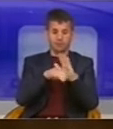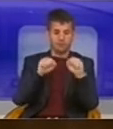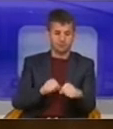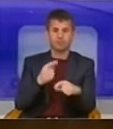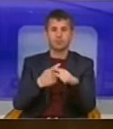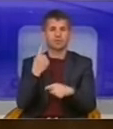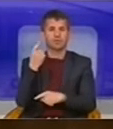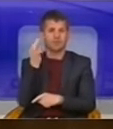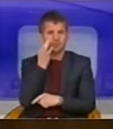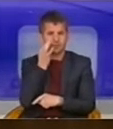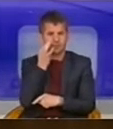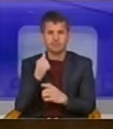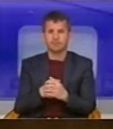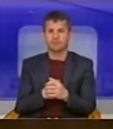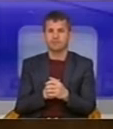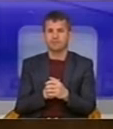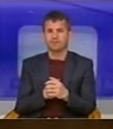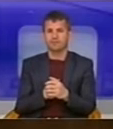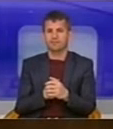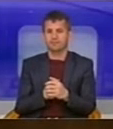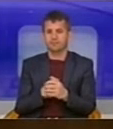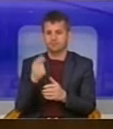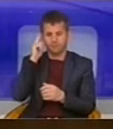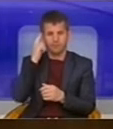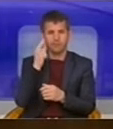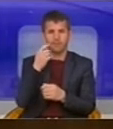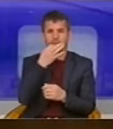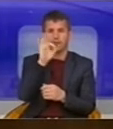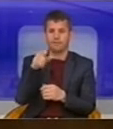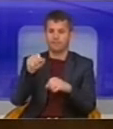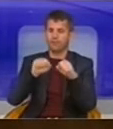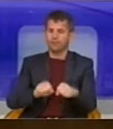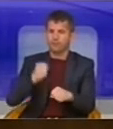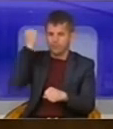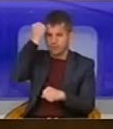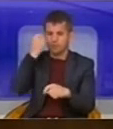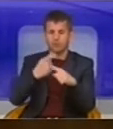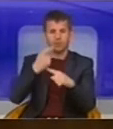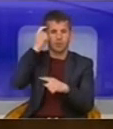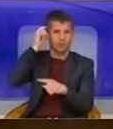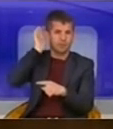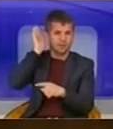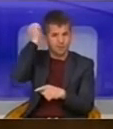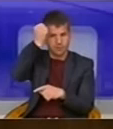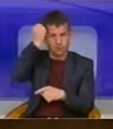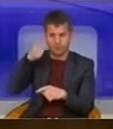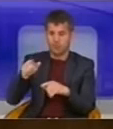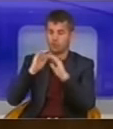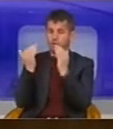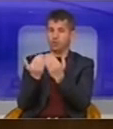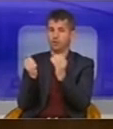një qindici, gjë që ndoshta kishte qenë mirë që qeveria Kosovës, kryeministri Kosovës në kabinetin e